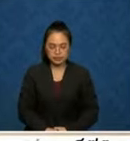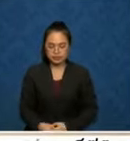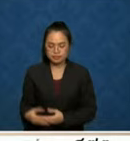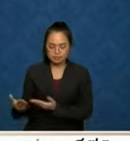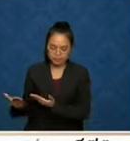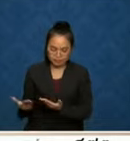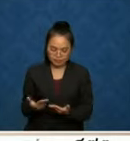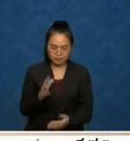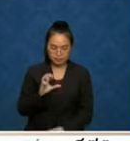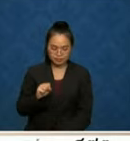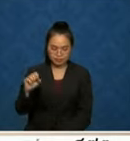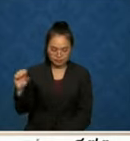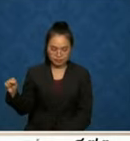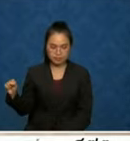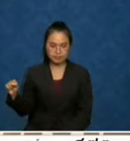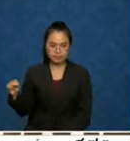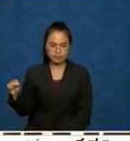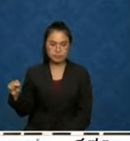ปัญญาครับเชิญฮะ